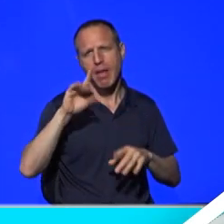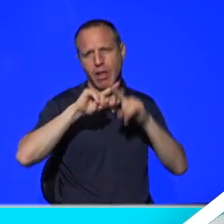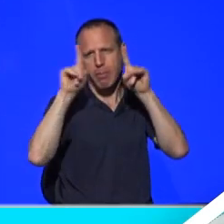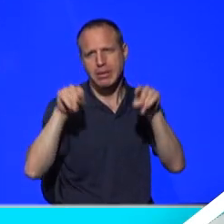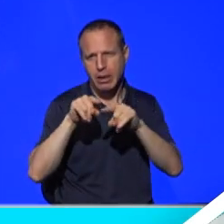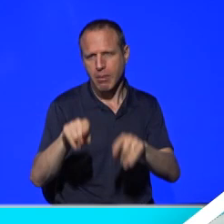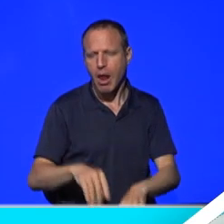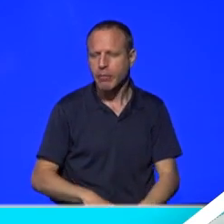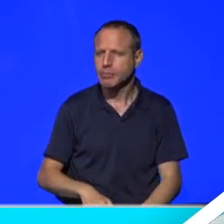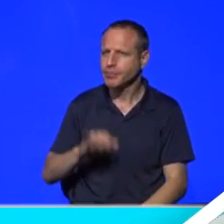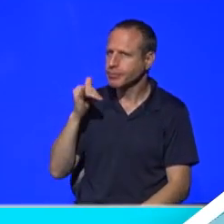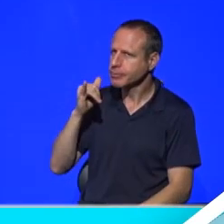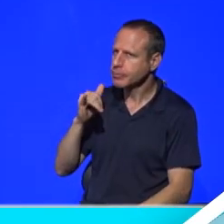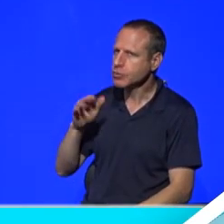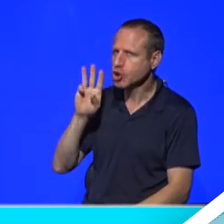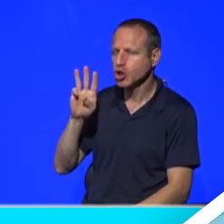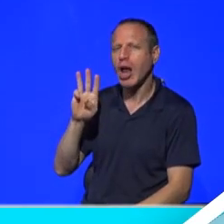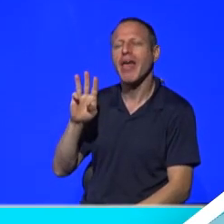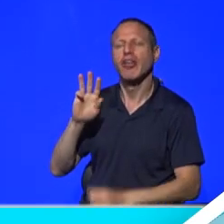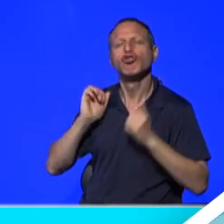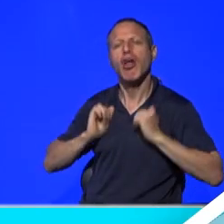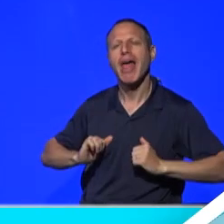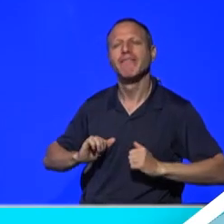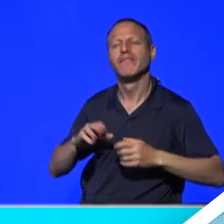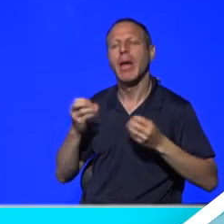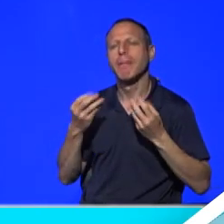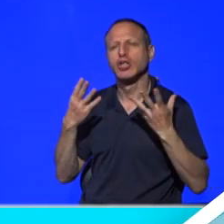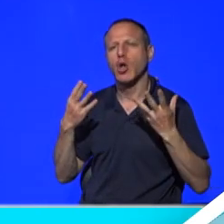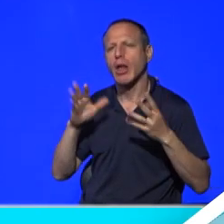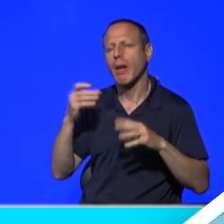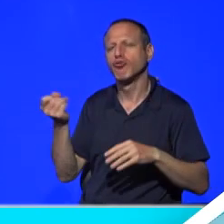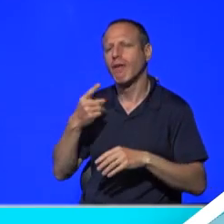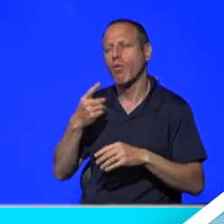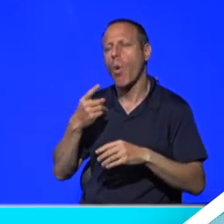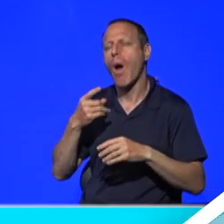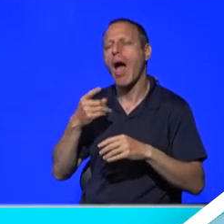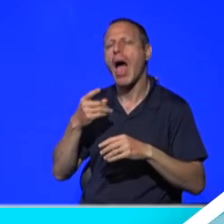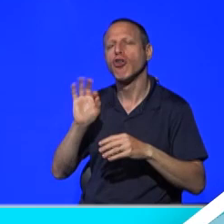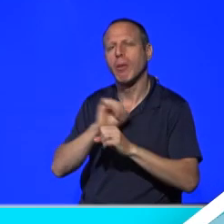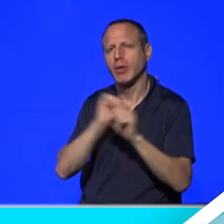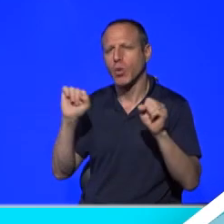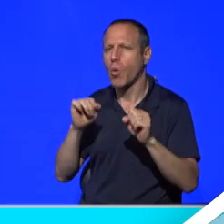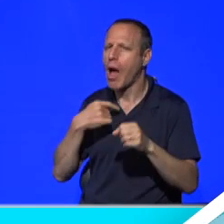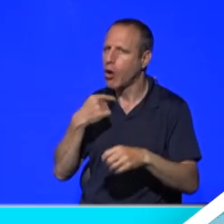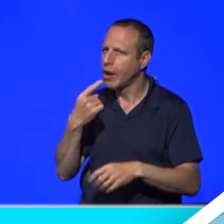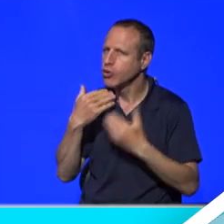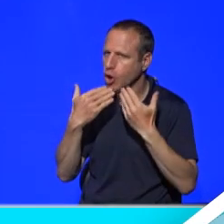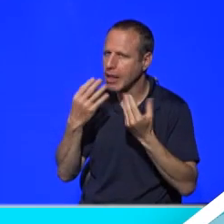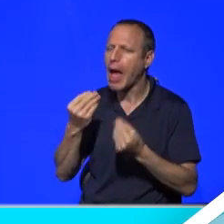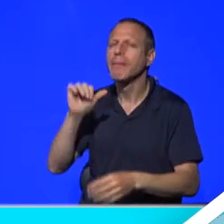האלו. כן. שלב ופסטורלי גם בשבוע של פיגוע, בנימה האופטימית הזאת, אנחנו נגיד לך תודה רבה, איתמר וייס,